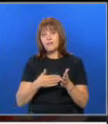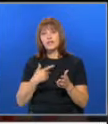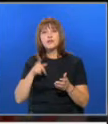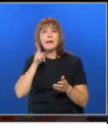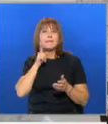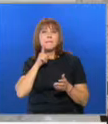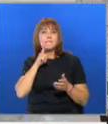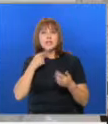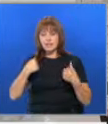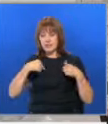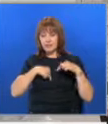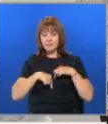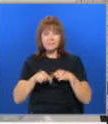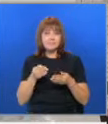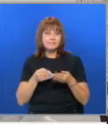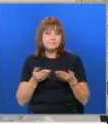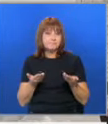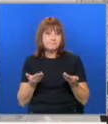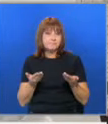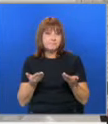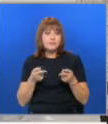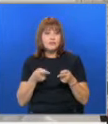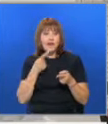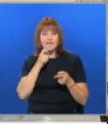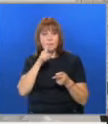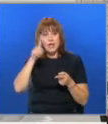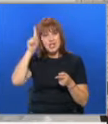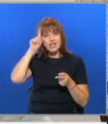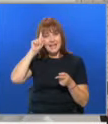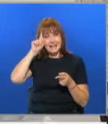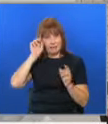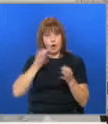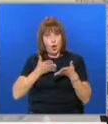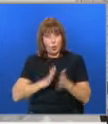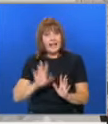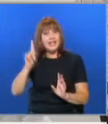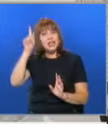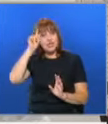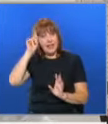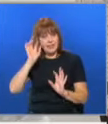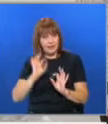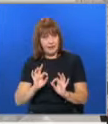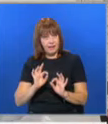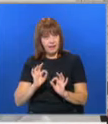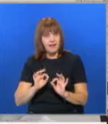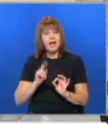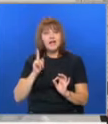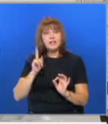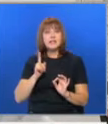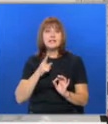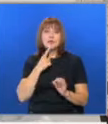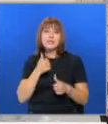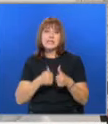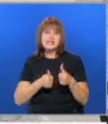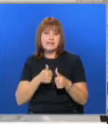Става въпрос за жени, които са родени като жени, през цялия си живот са се самоопределили като жени,